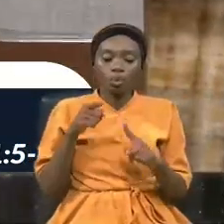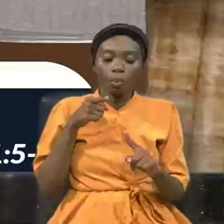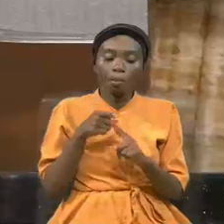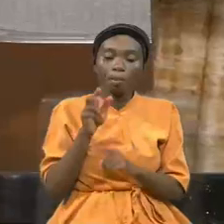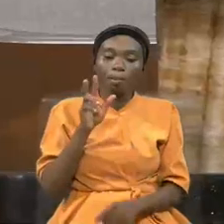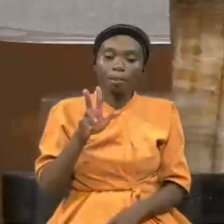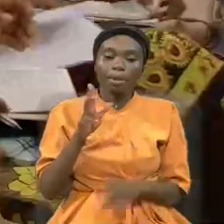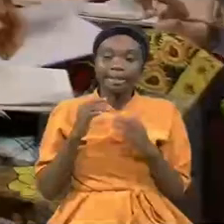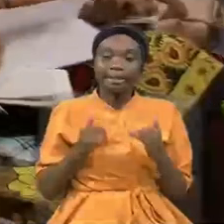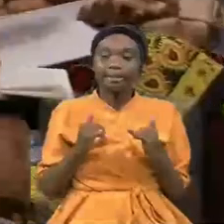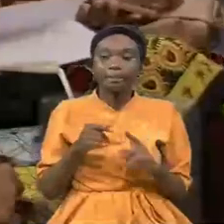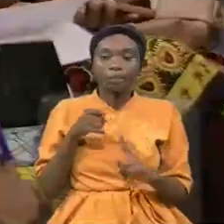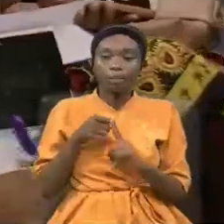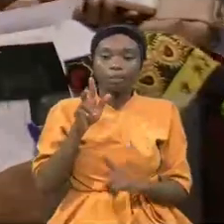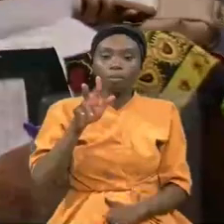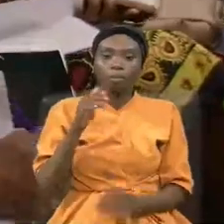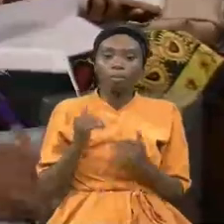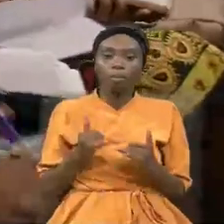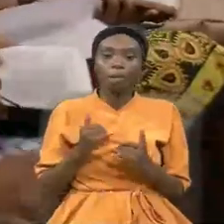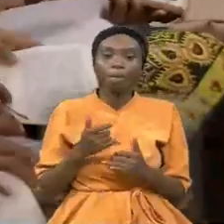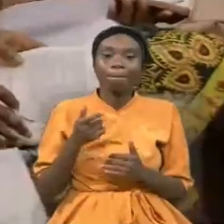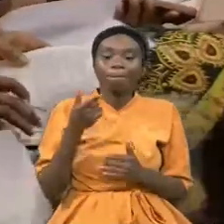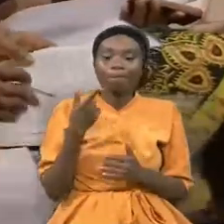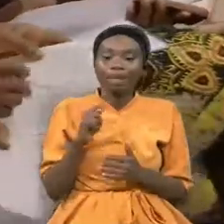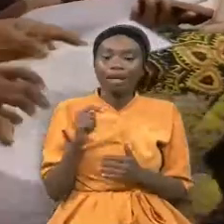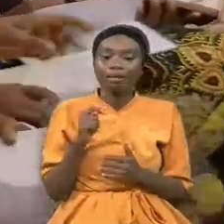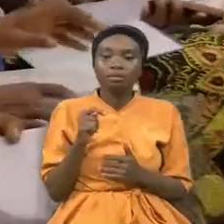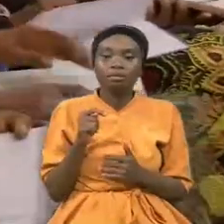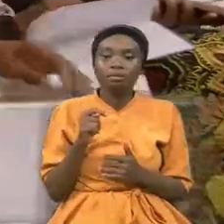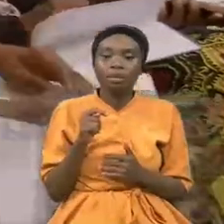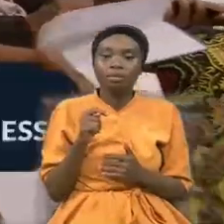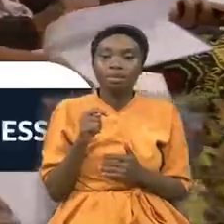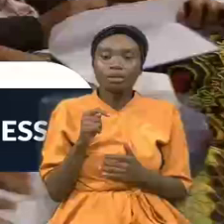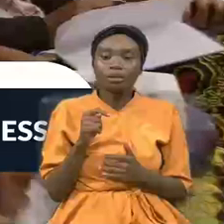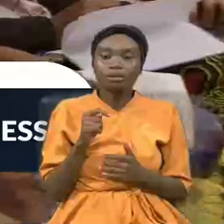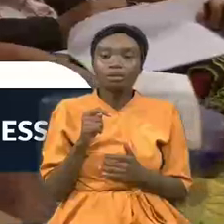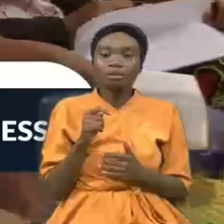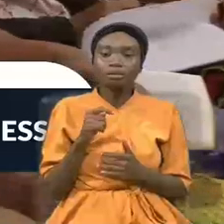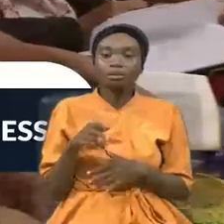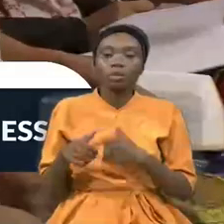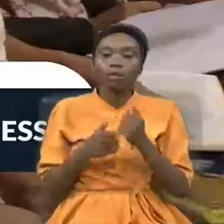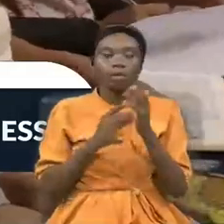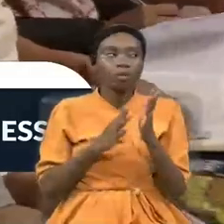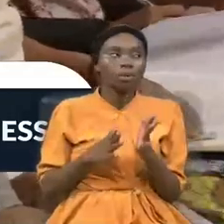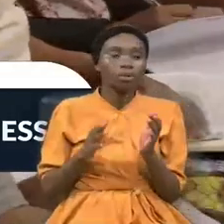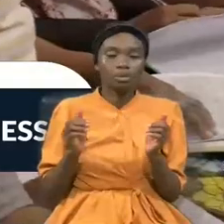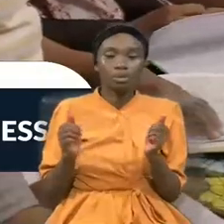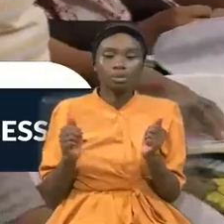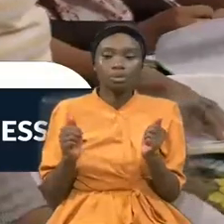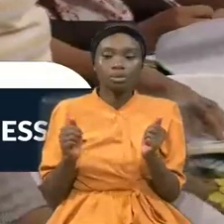au troisième point maintenant, troisième point. Ce sont les disciples irréprochables avec